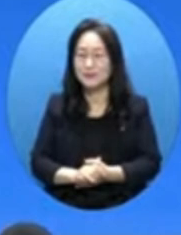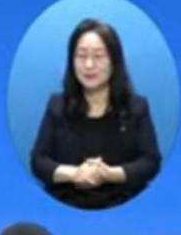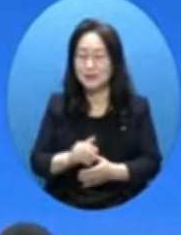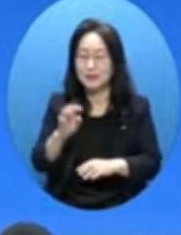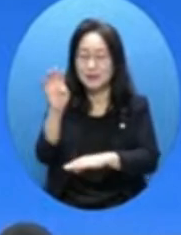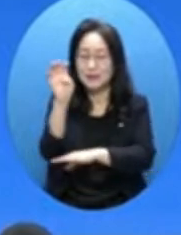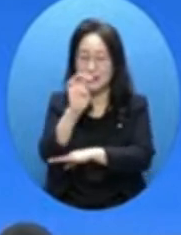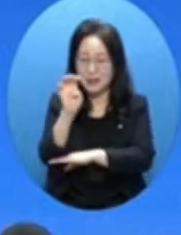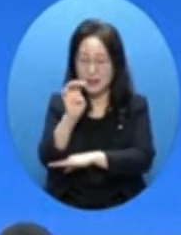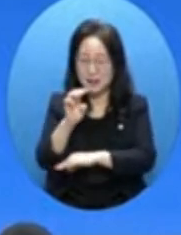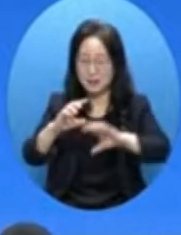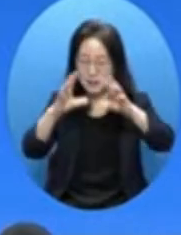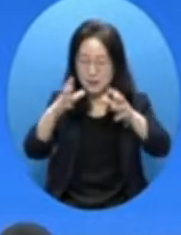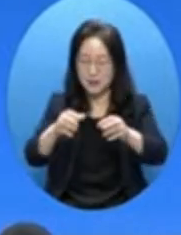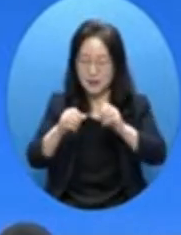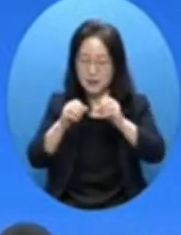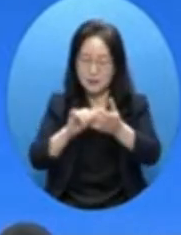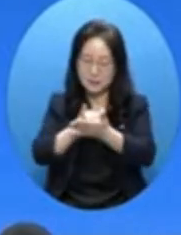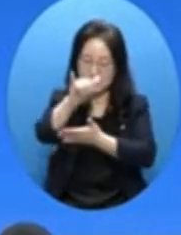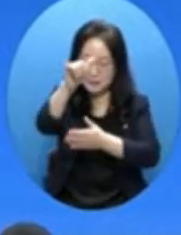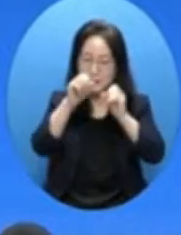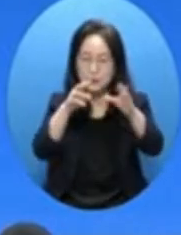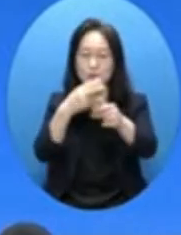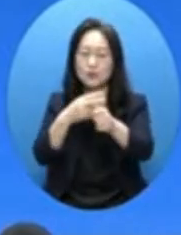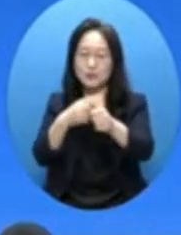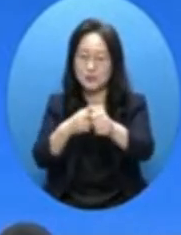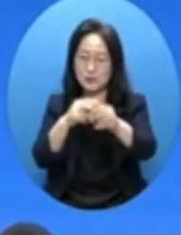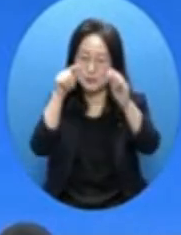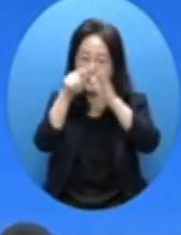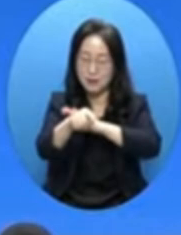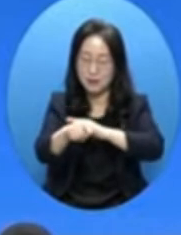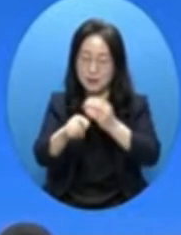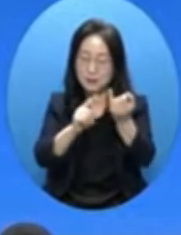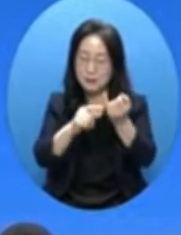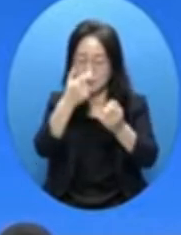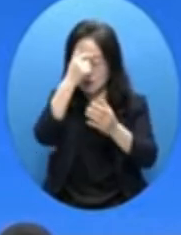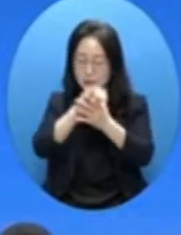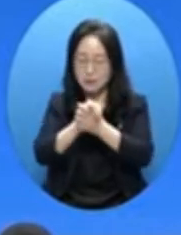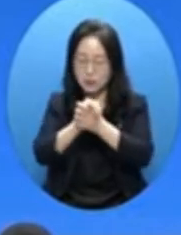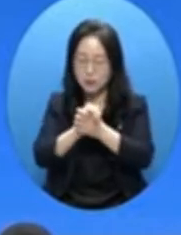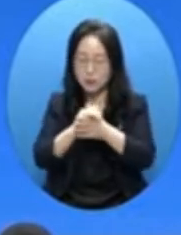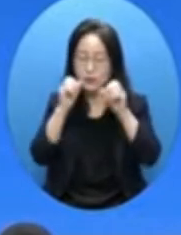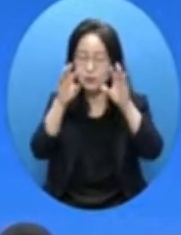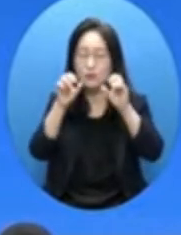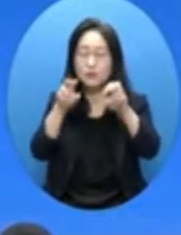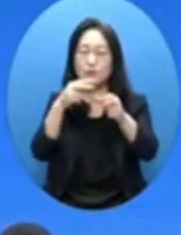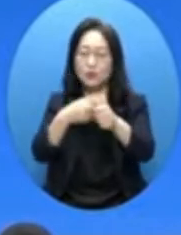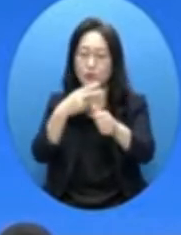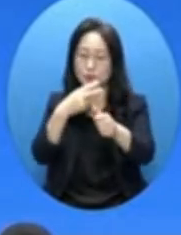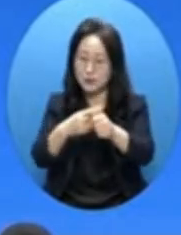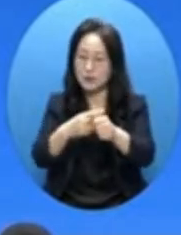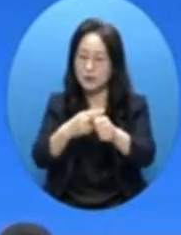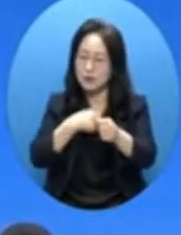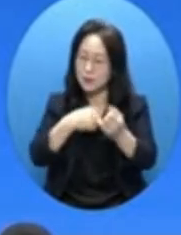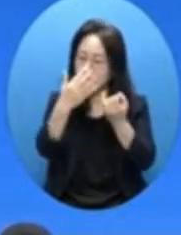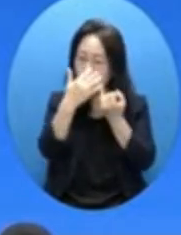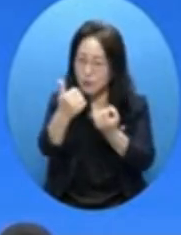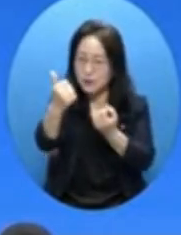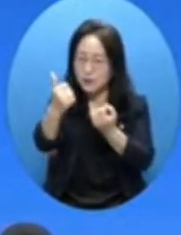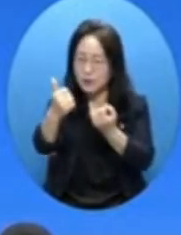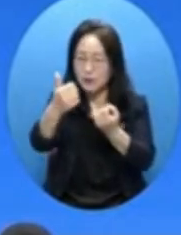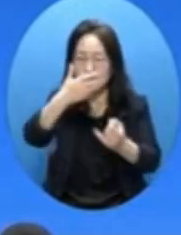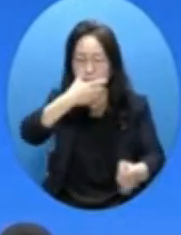에콰도르로 선교사로 갔는데 제가 기도하면서 그 선교사로 오라고 하신 그